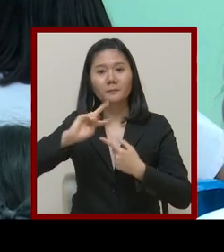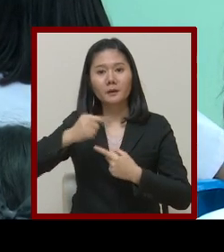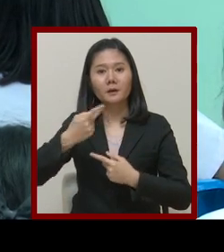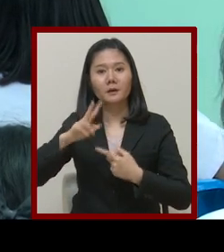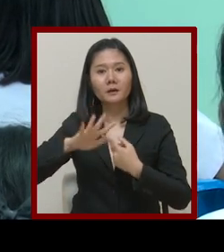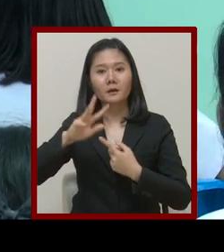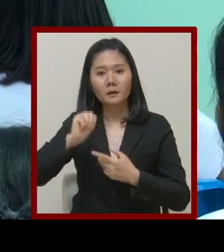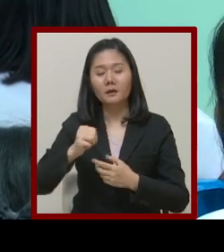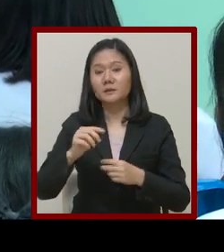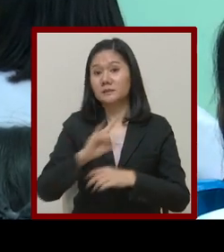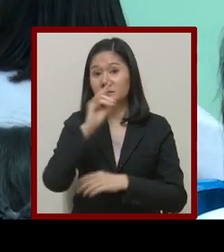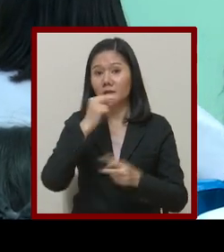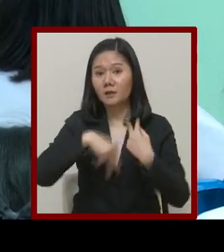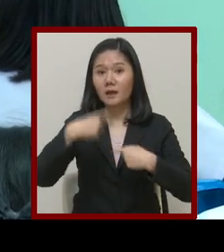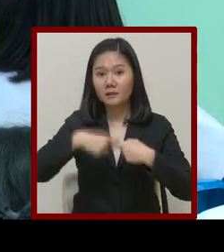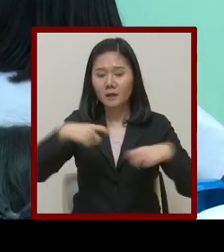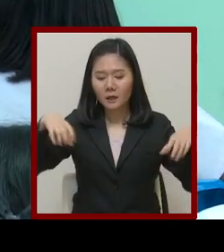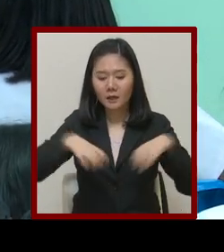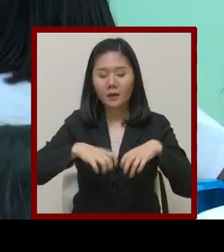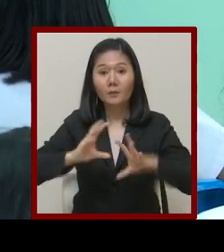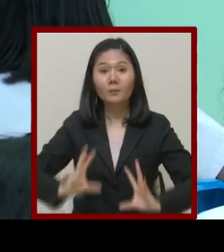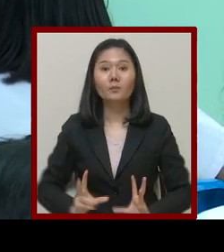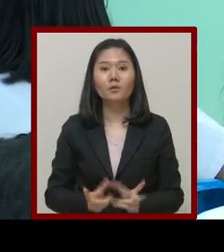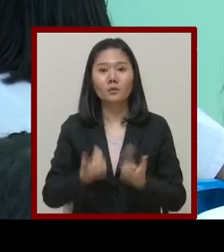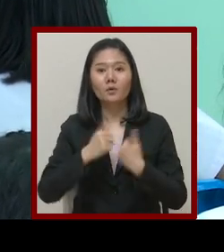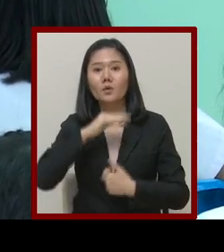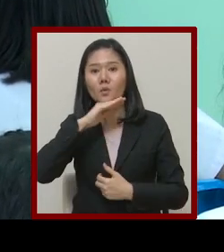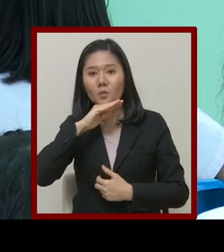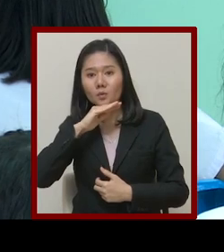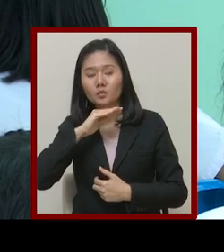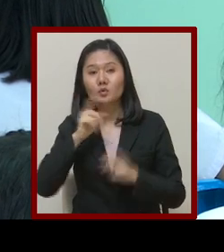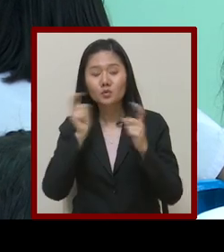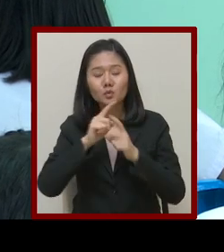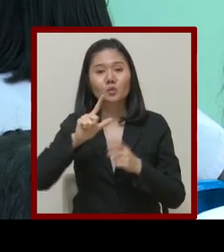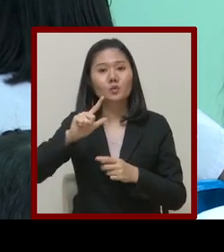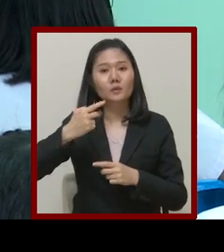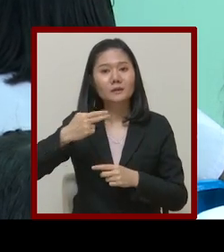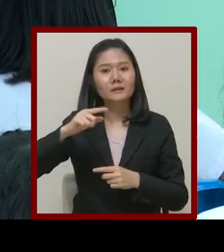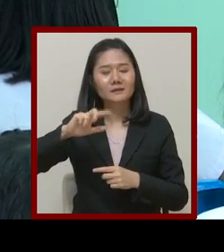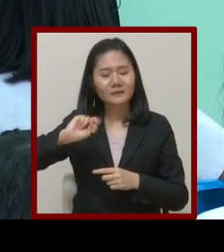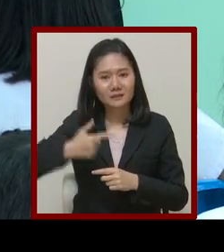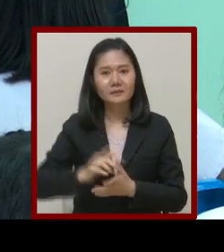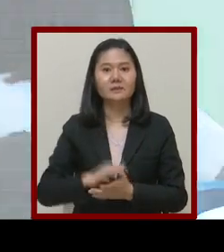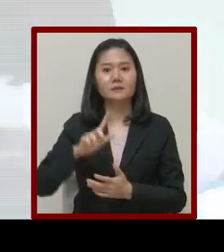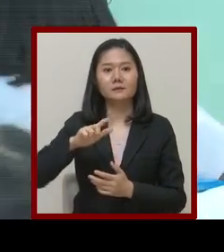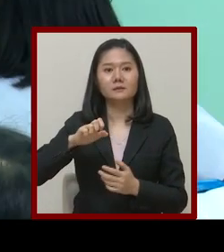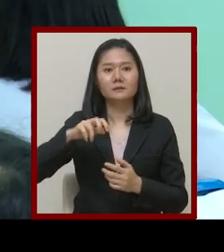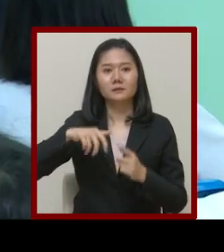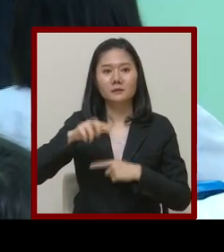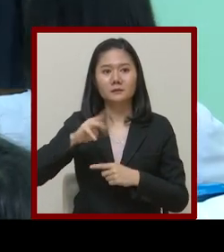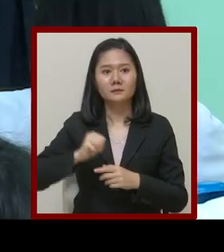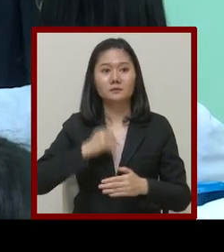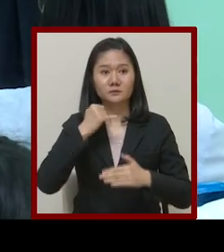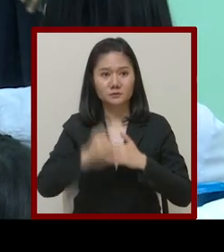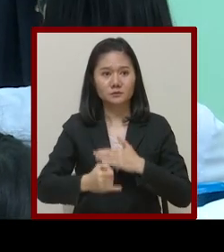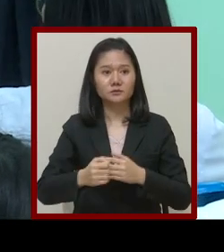ที่นี่มีสัตว์ป่าที่หายากและใกล้จะสูญพันธุ์เช่นหมูหริ่งอีแกะและลิ้นเป็นต้นค่ะข้าพเจ้า